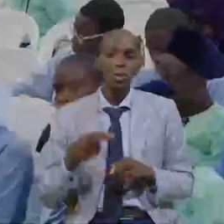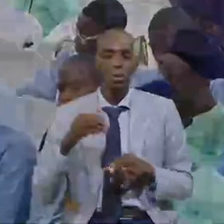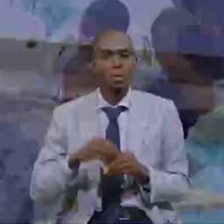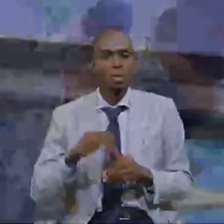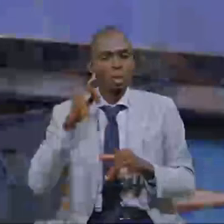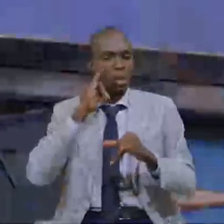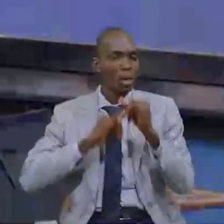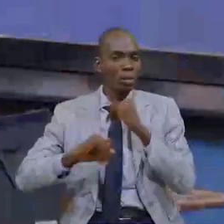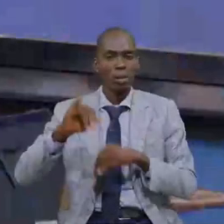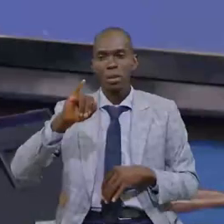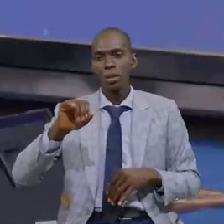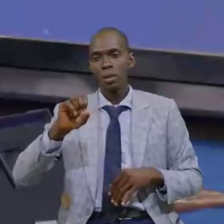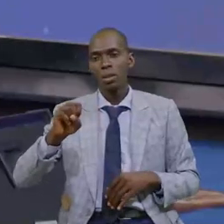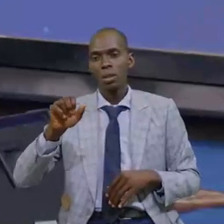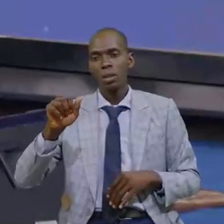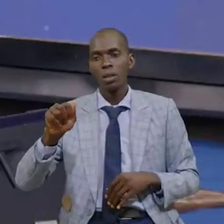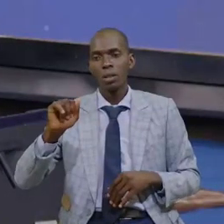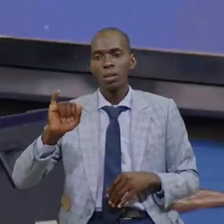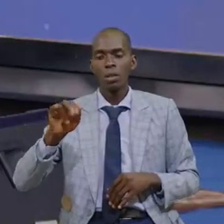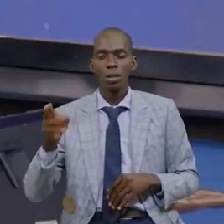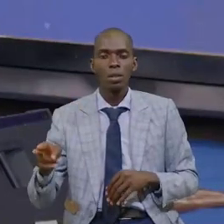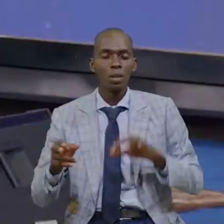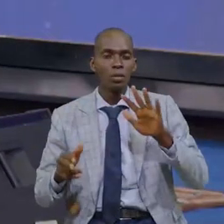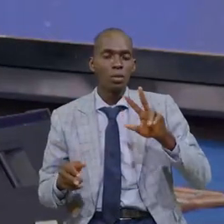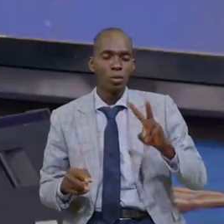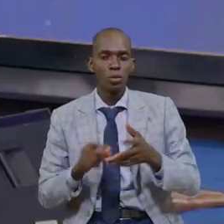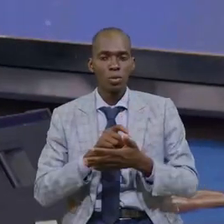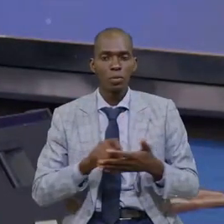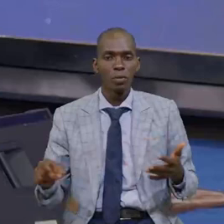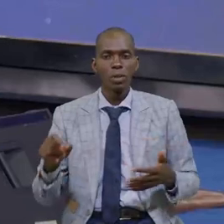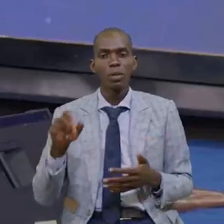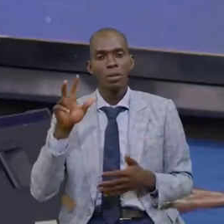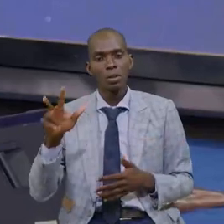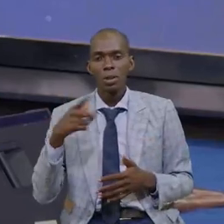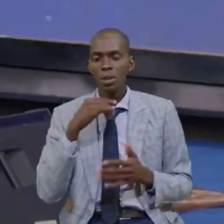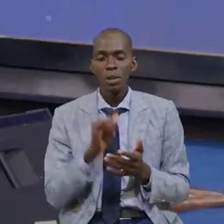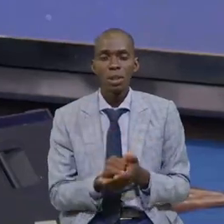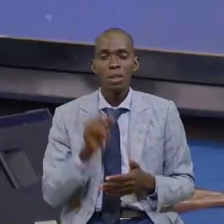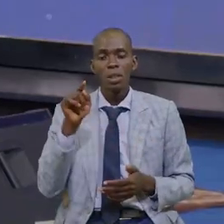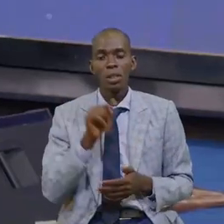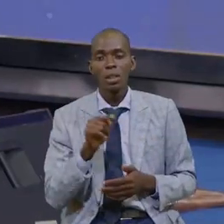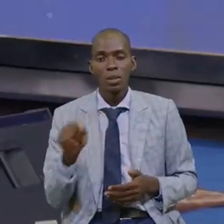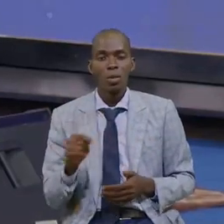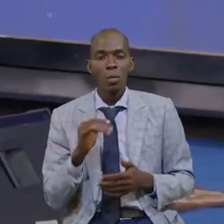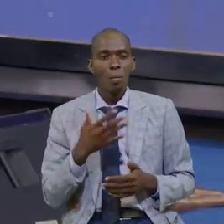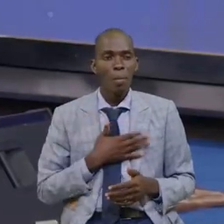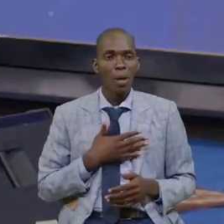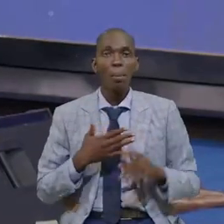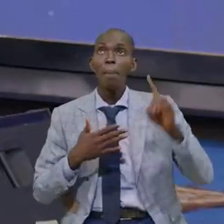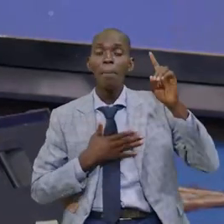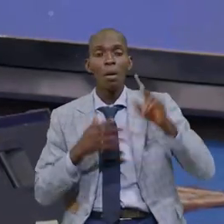nom. Ésaïe au chapitre 52 verset 6. C'est pourquoi mon peuple connaîtra mon